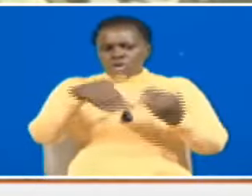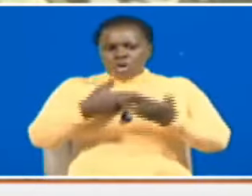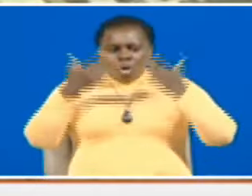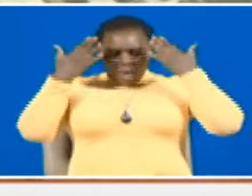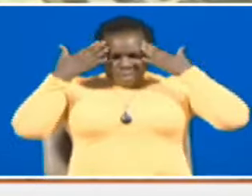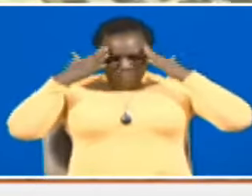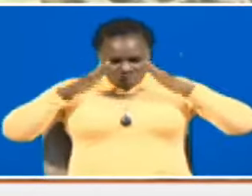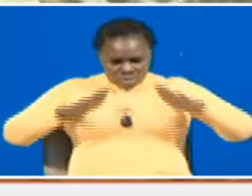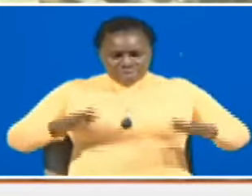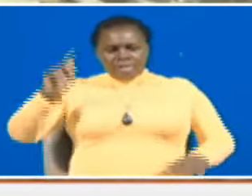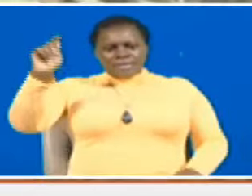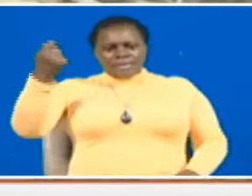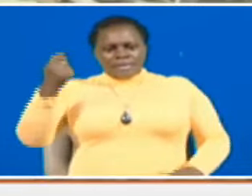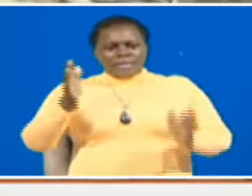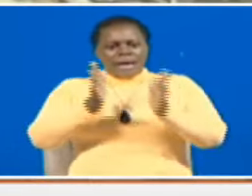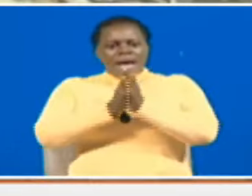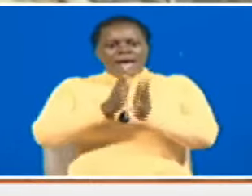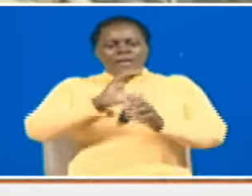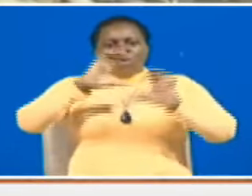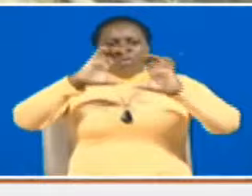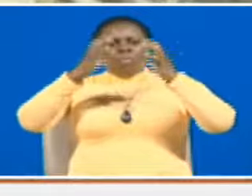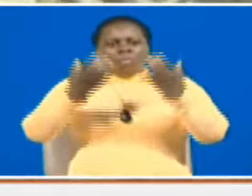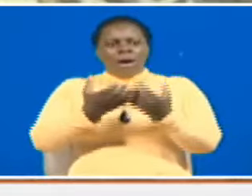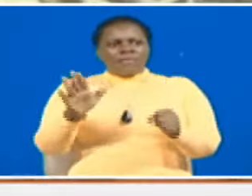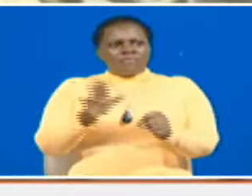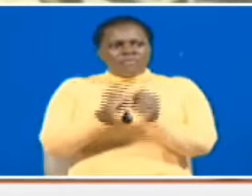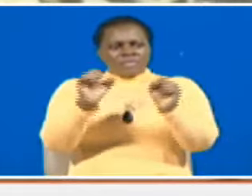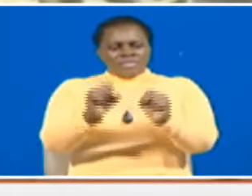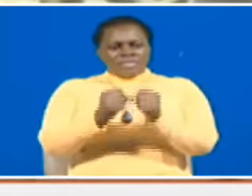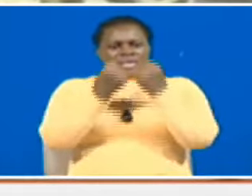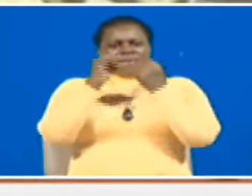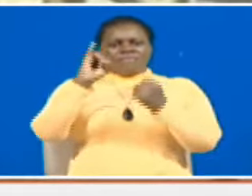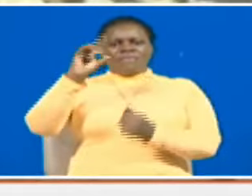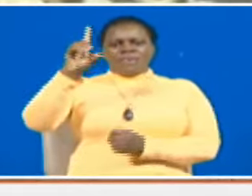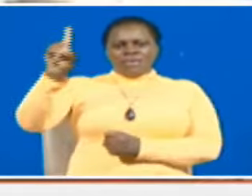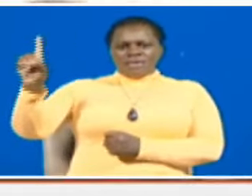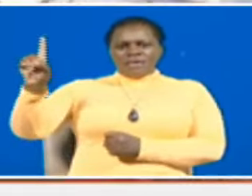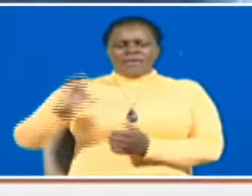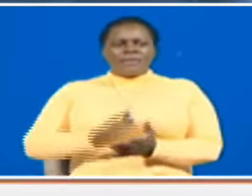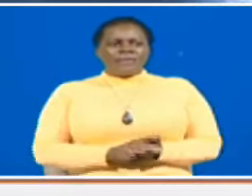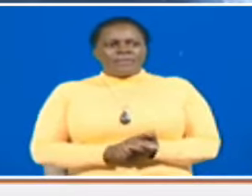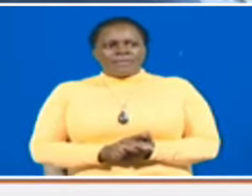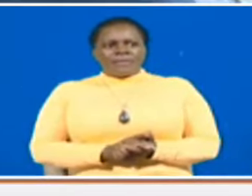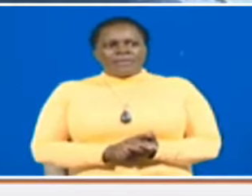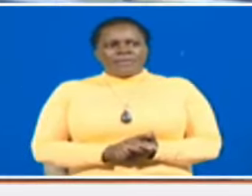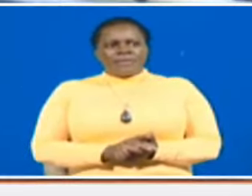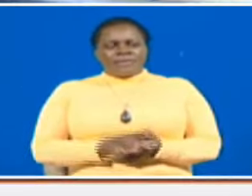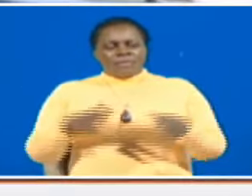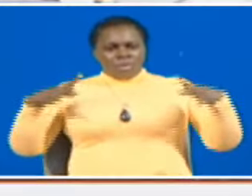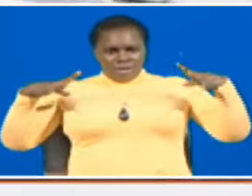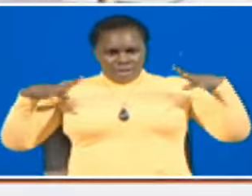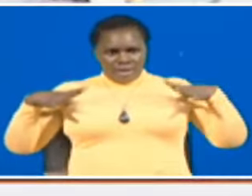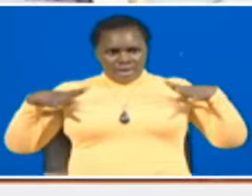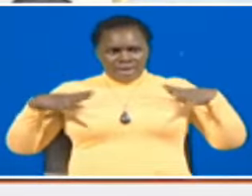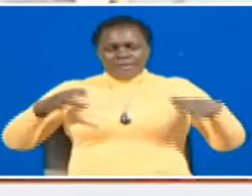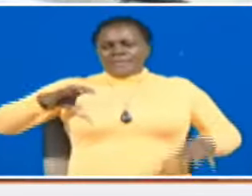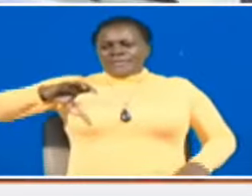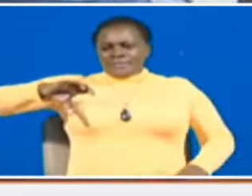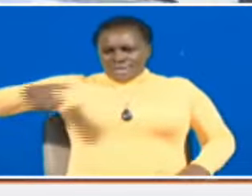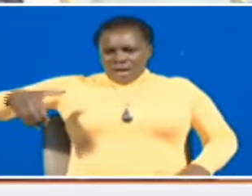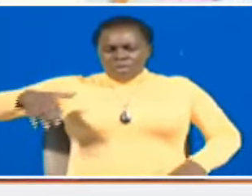Muslims from Kenya and all over the world, I say Eid Mubarak Saeed. Na kwa kuwa ni likizo, jijini